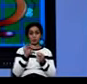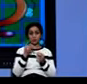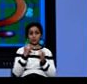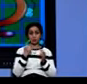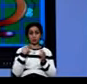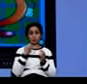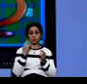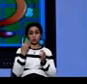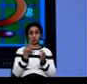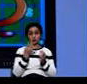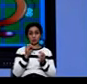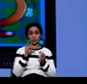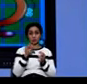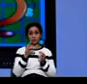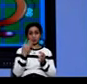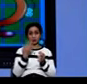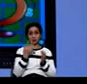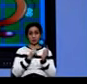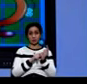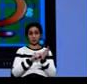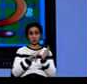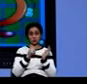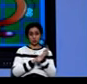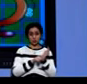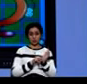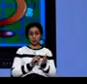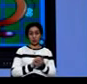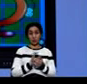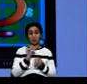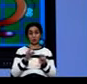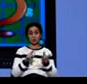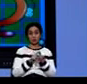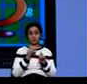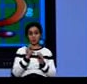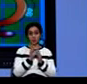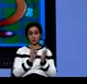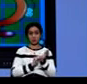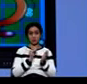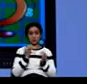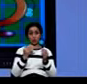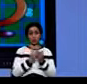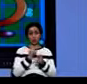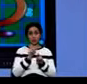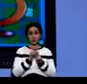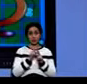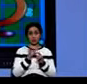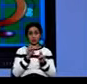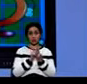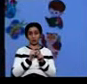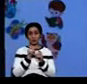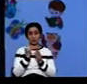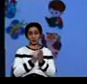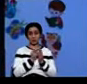упражнение номер 4 на странице 76, а также переписать новые слова в